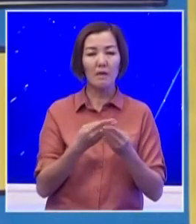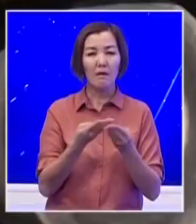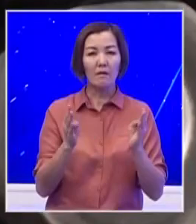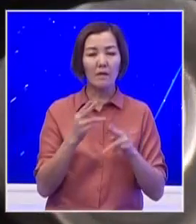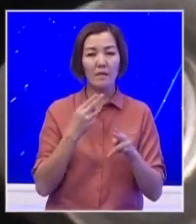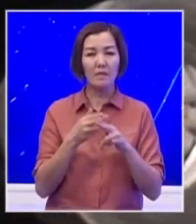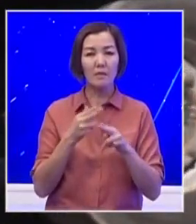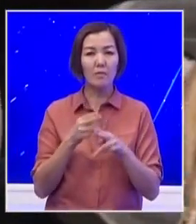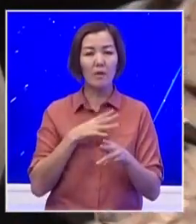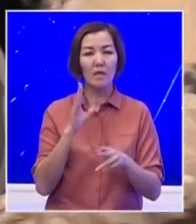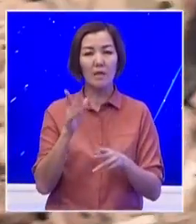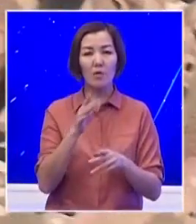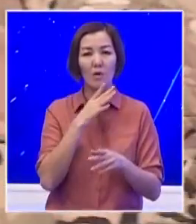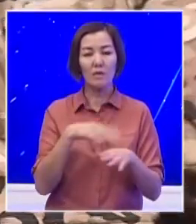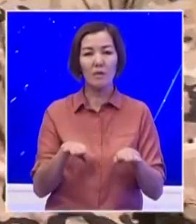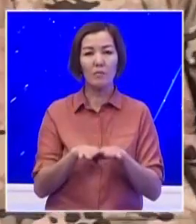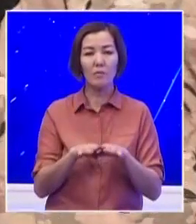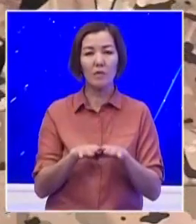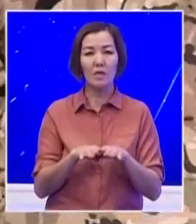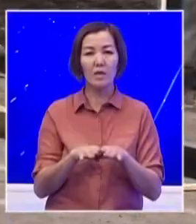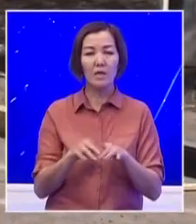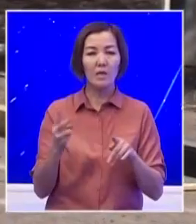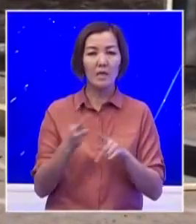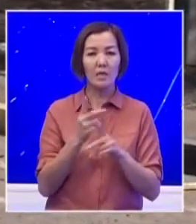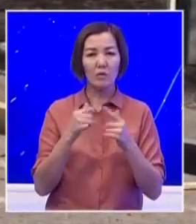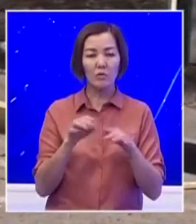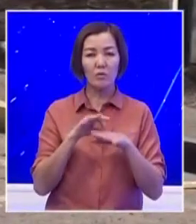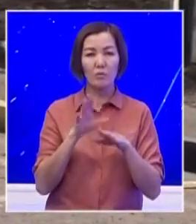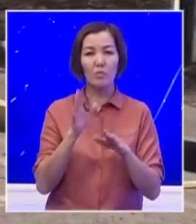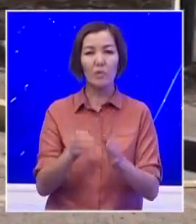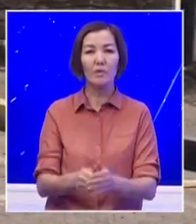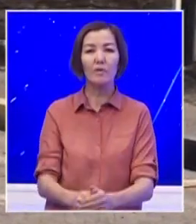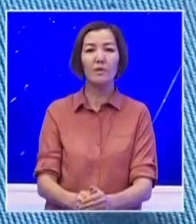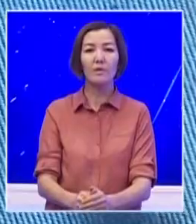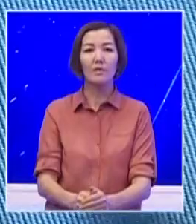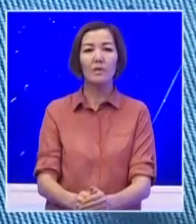мамандар. Алдағы уақытта мұндай акция жылына 2 мәрте ұйымдастырылмақ.